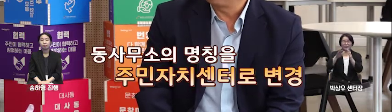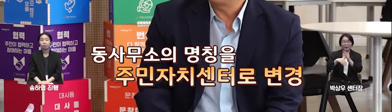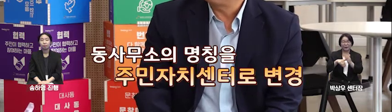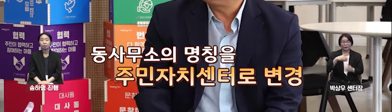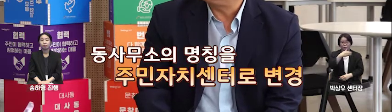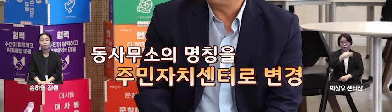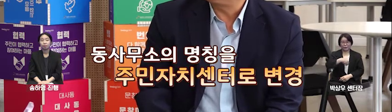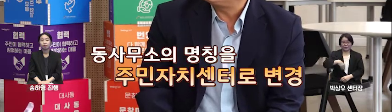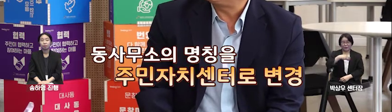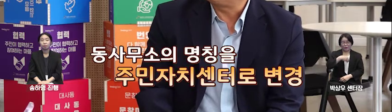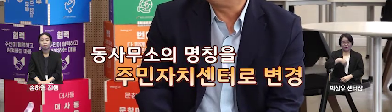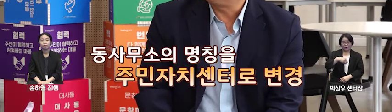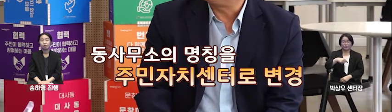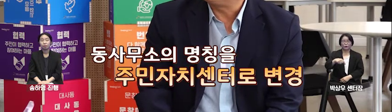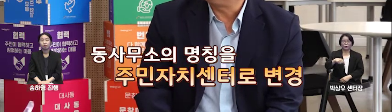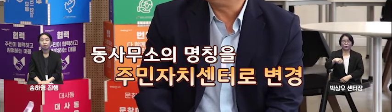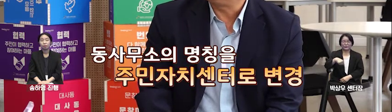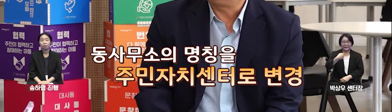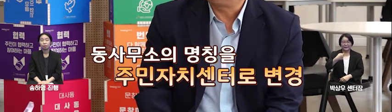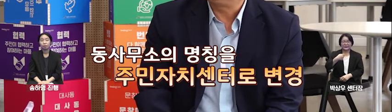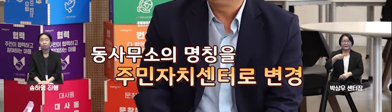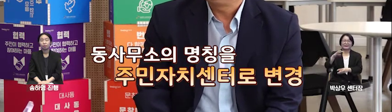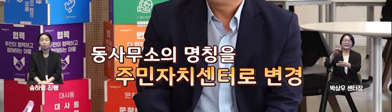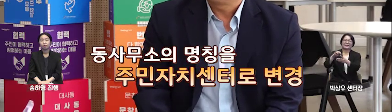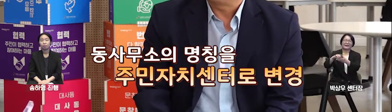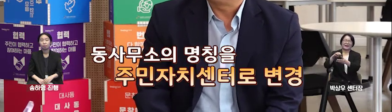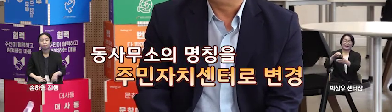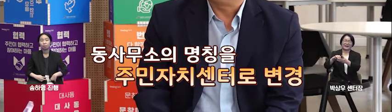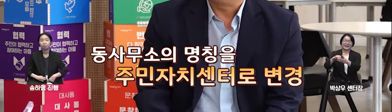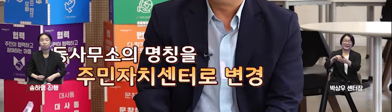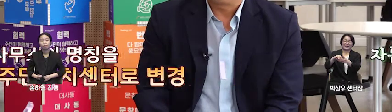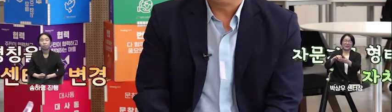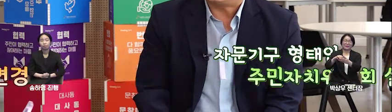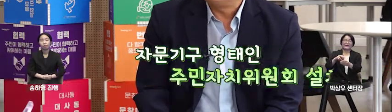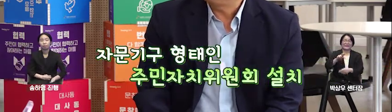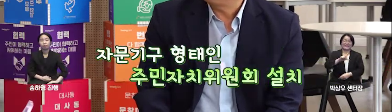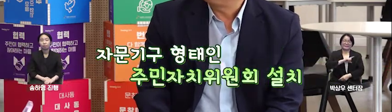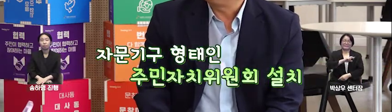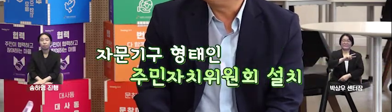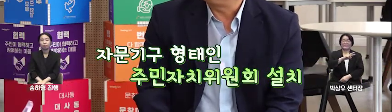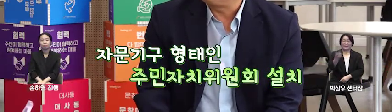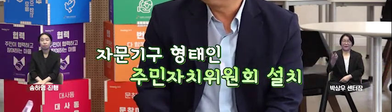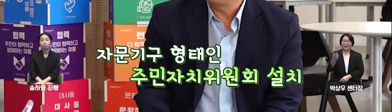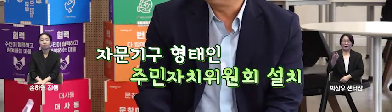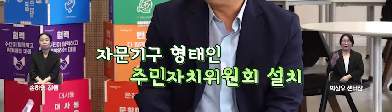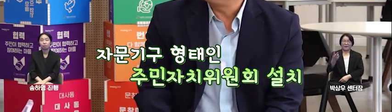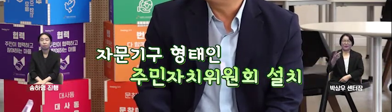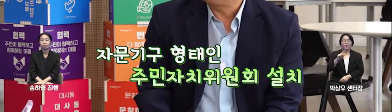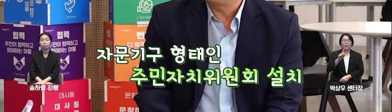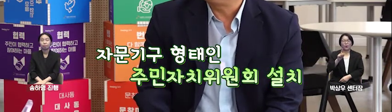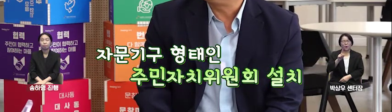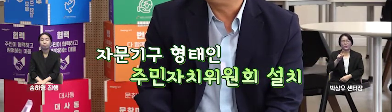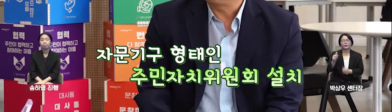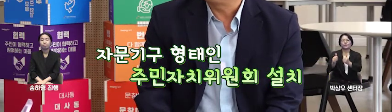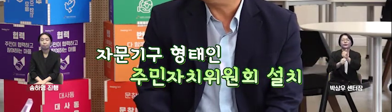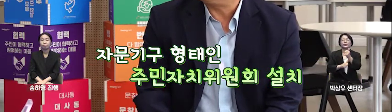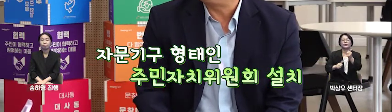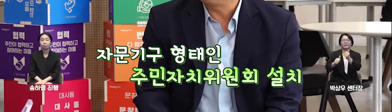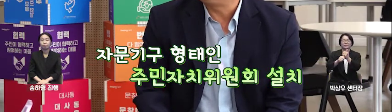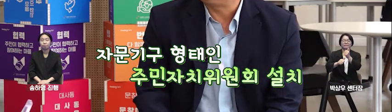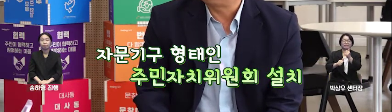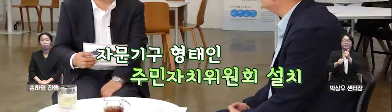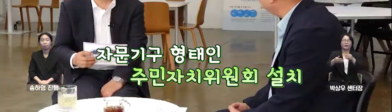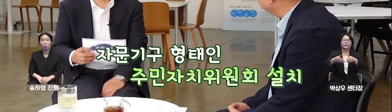동사무소를 이제 주민자치센터로 전환하면서 그 자문기구 형태로 주민자치위원회가 사실은